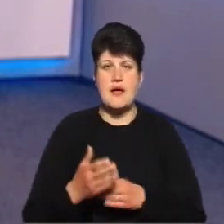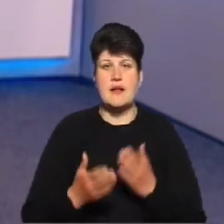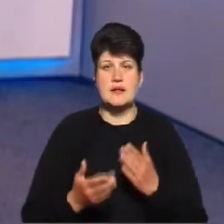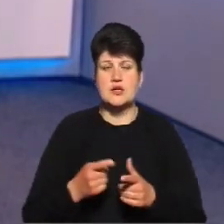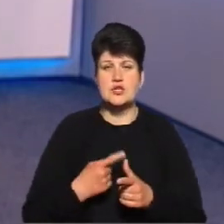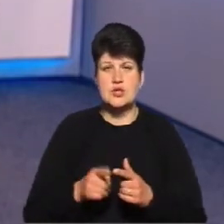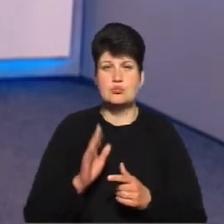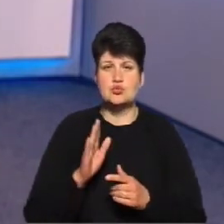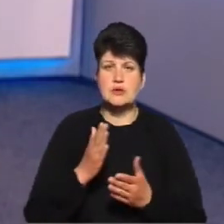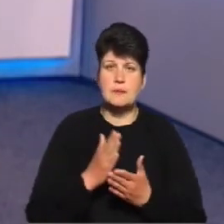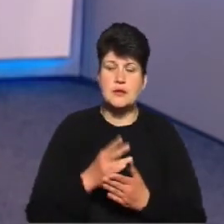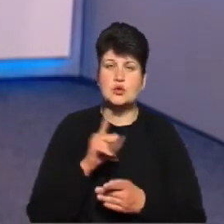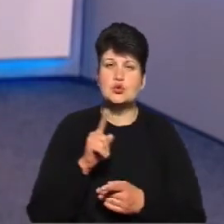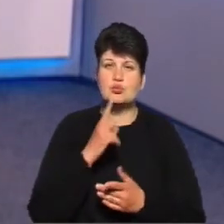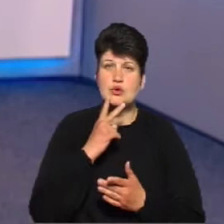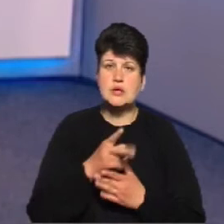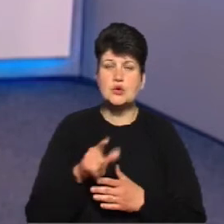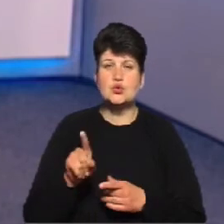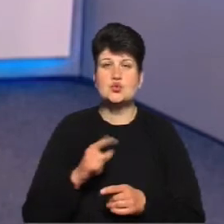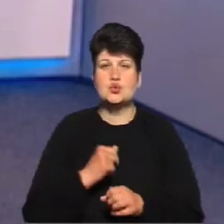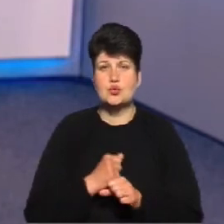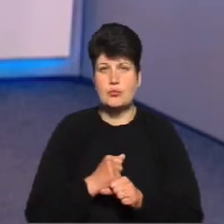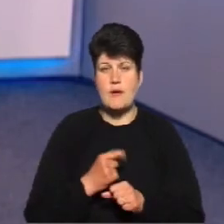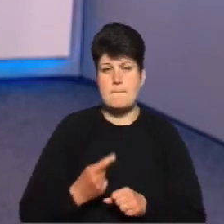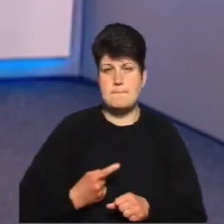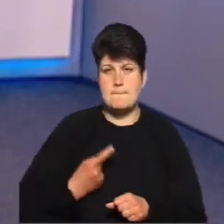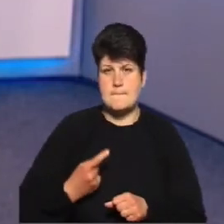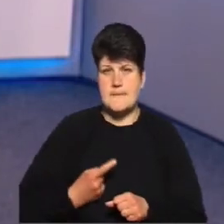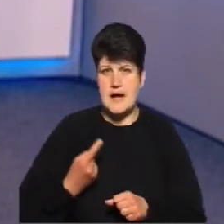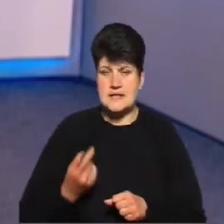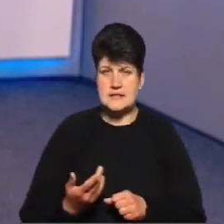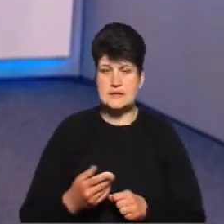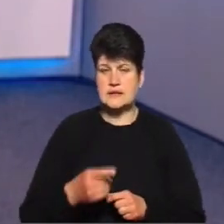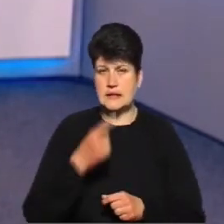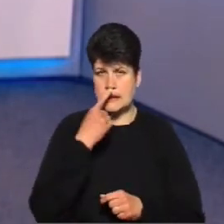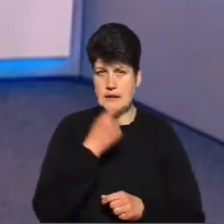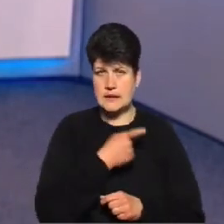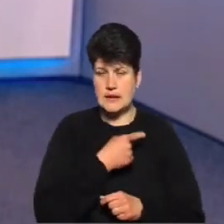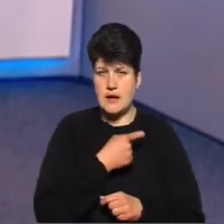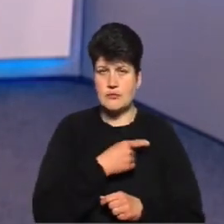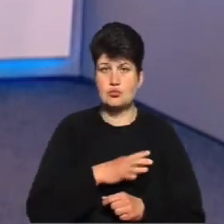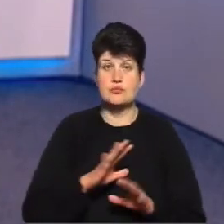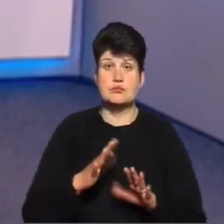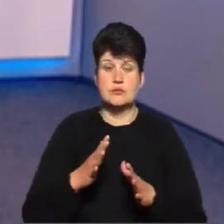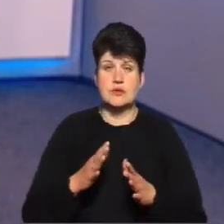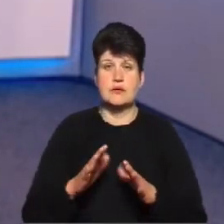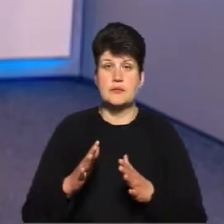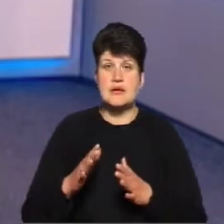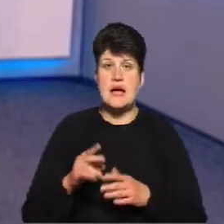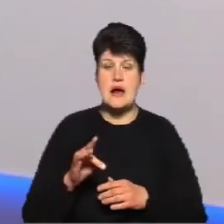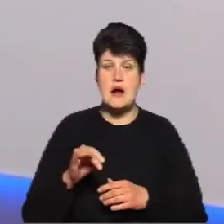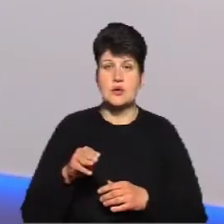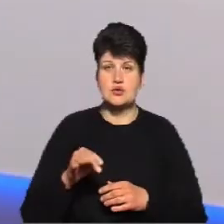що показати людям, от що творив власне майстер? От нещодавно така прикра подія сталася з ратуші, обвалилася